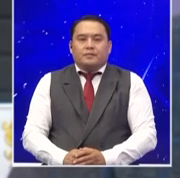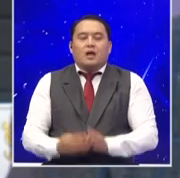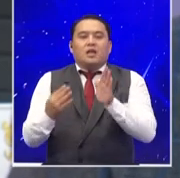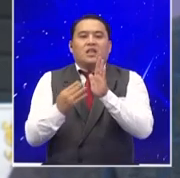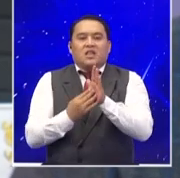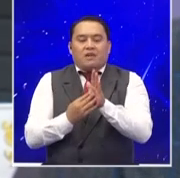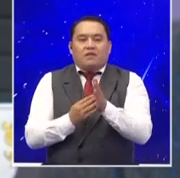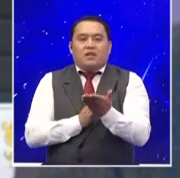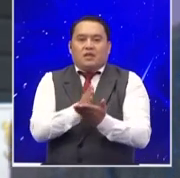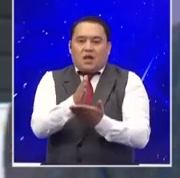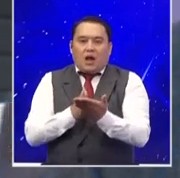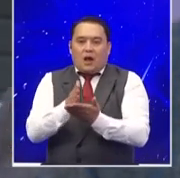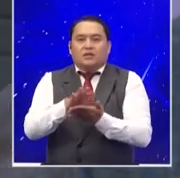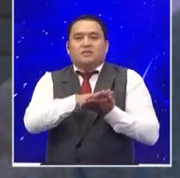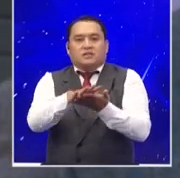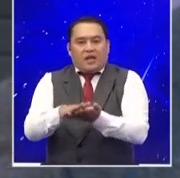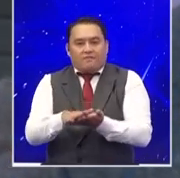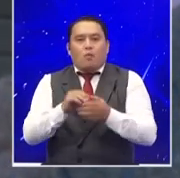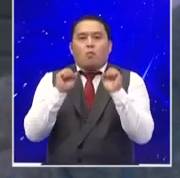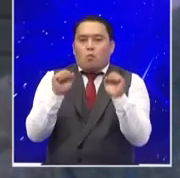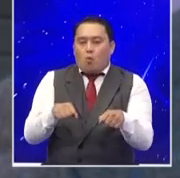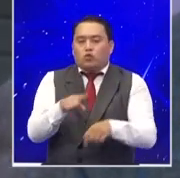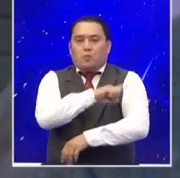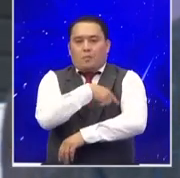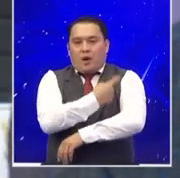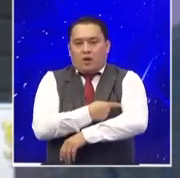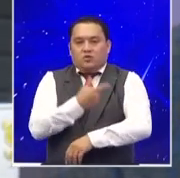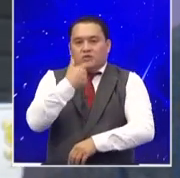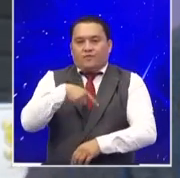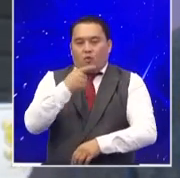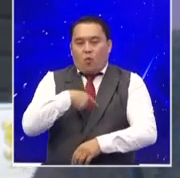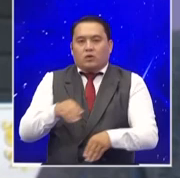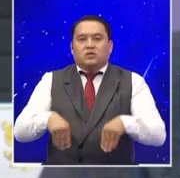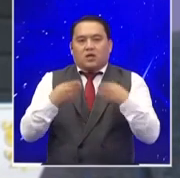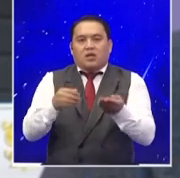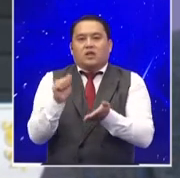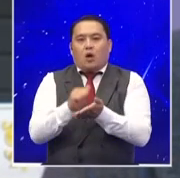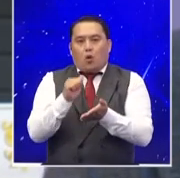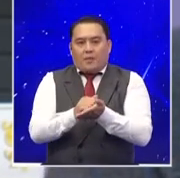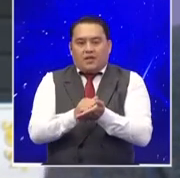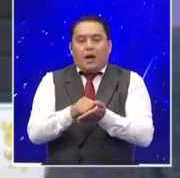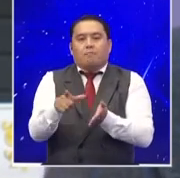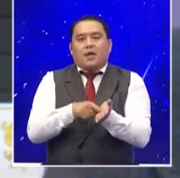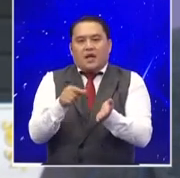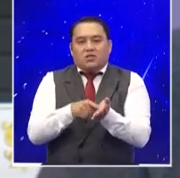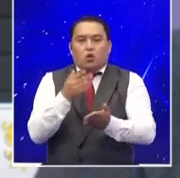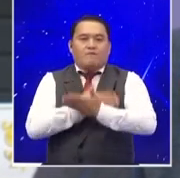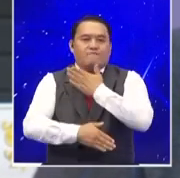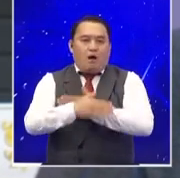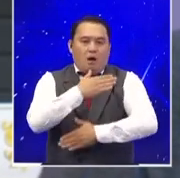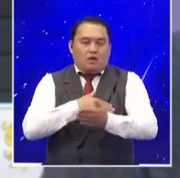Девять категорий. Они могут подать заявку непосредственно в поликлинике и собственноручно сдать документы. Это пенсионеры,